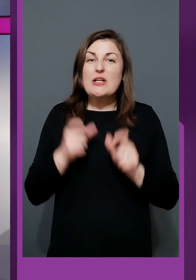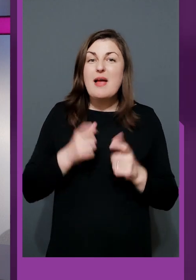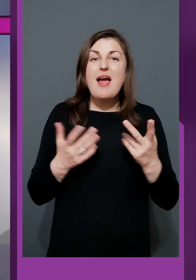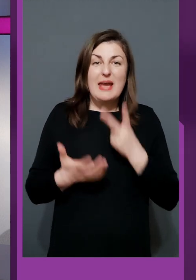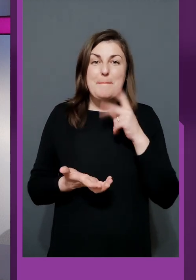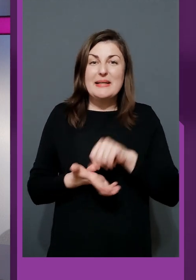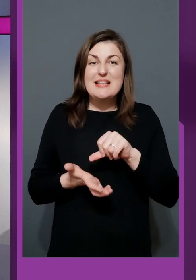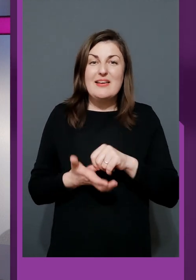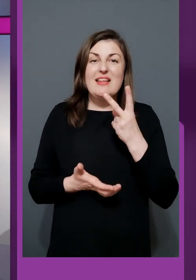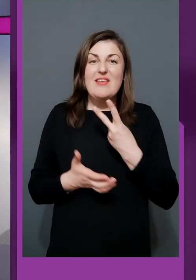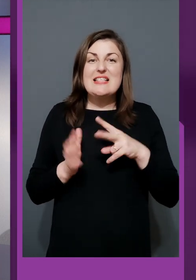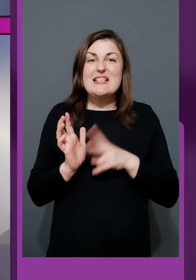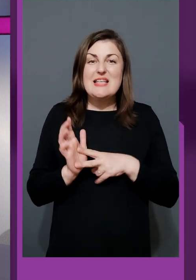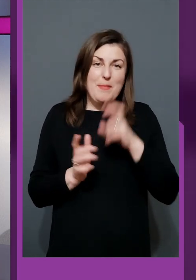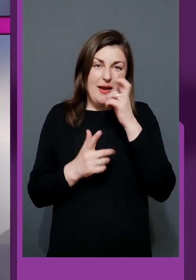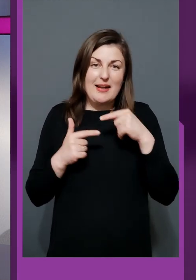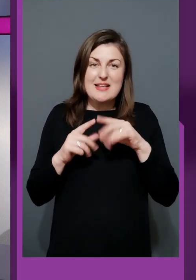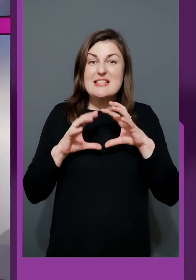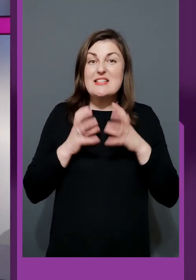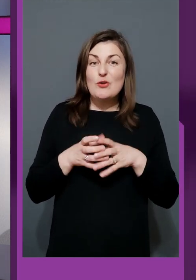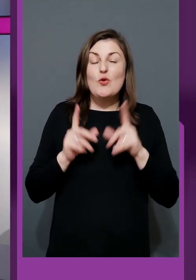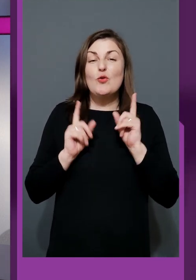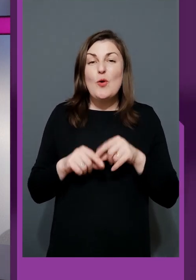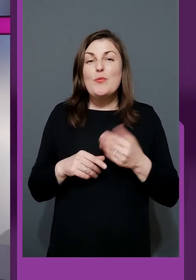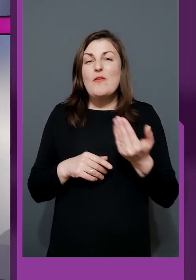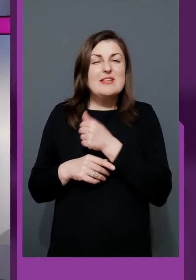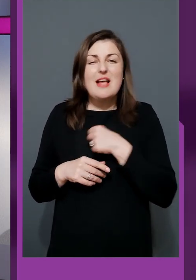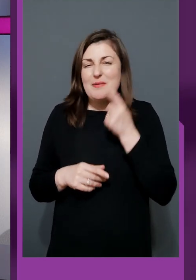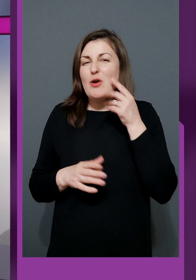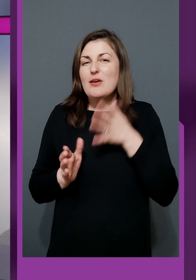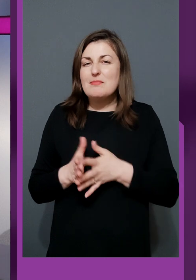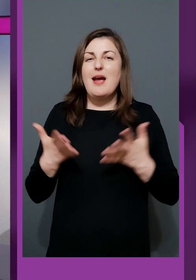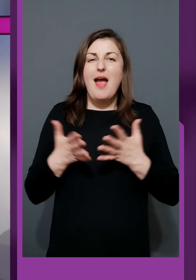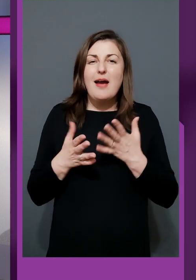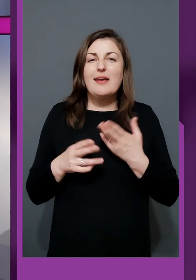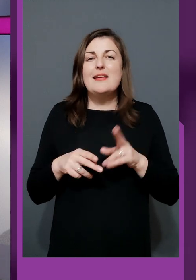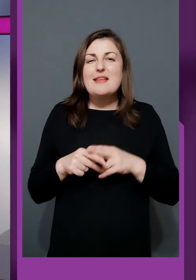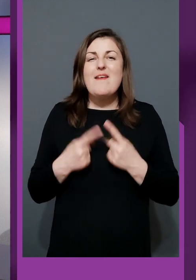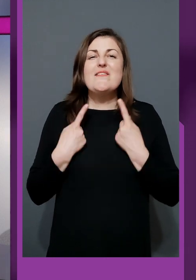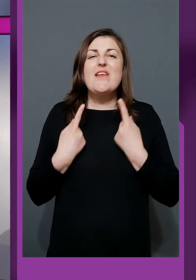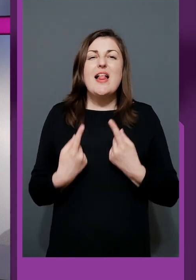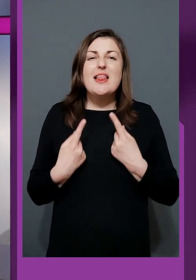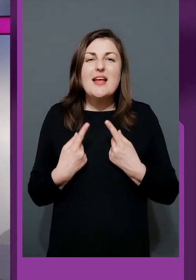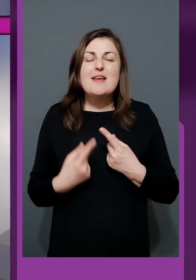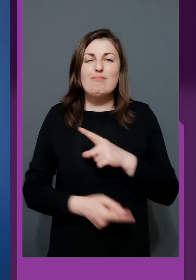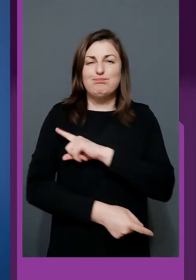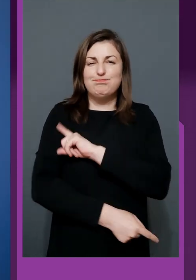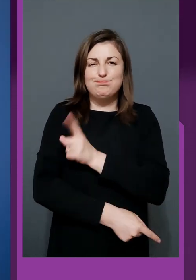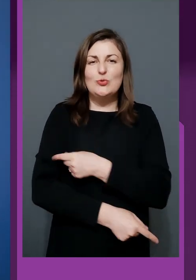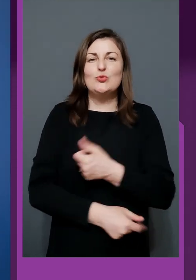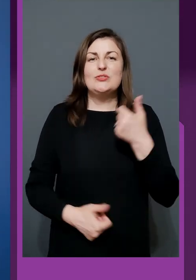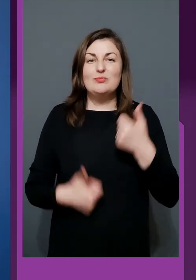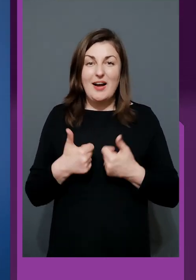які представляють 27 країн світу Тобто ви і Самі розумієте це великі і потужні